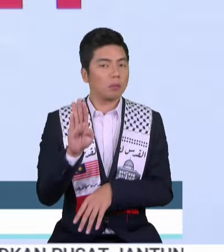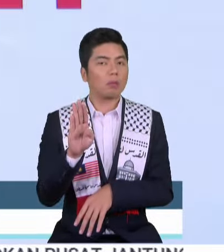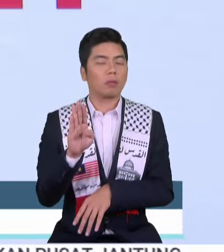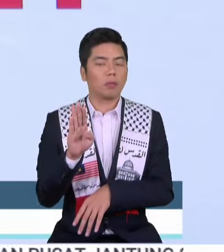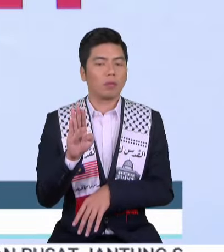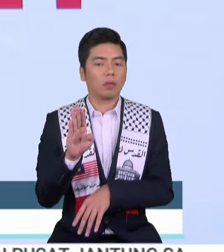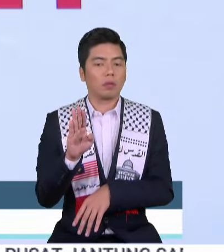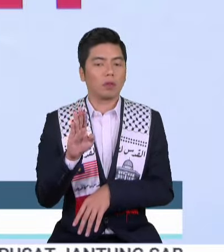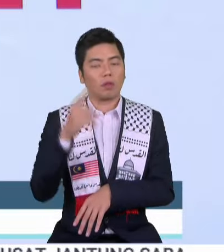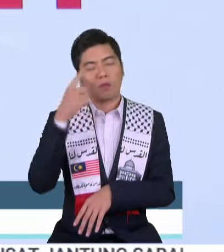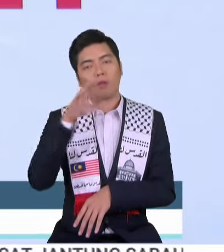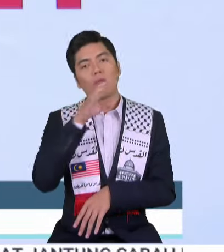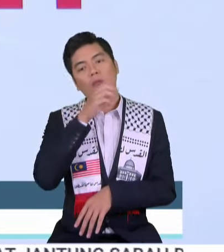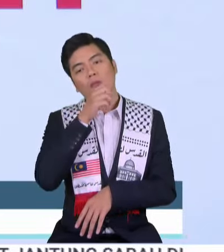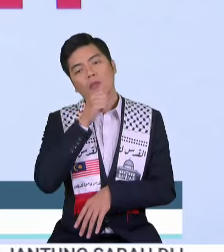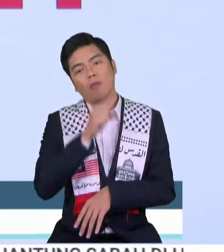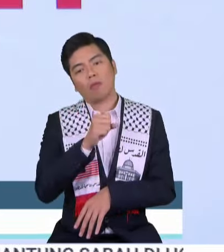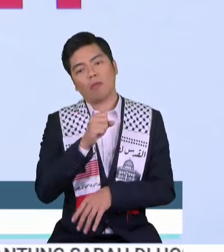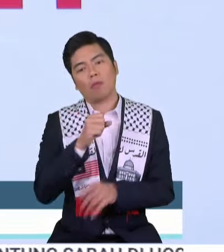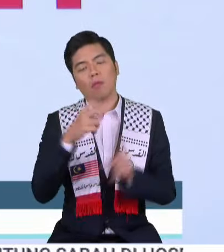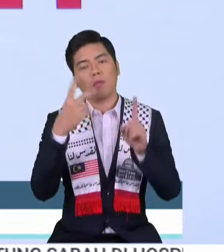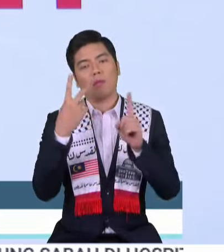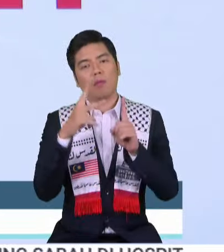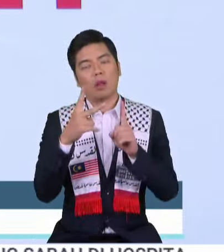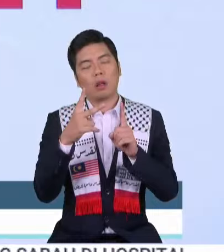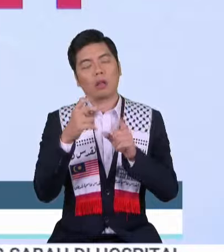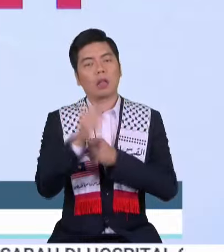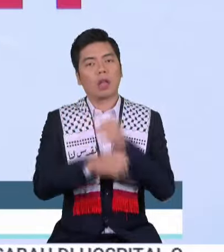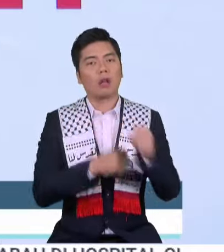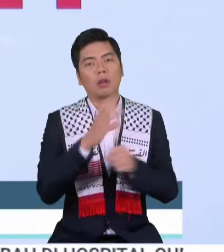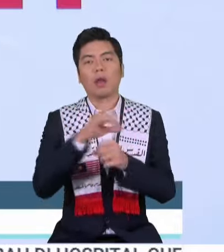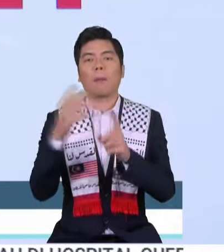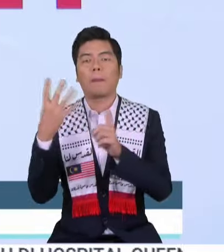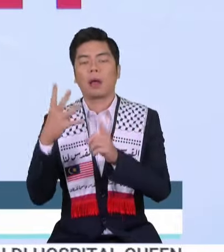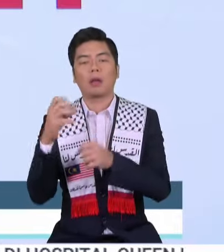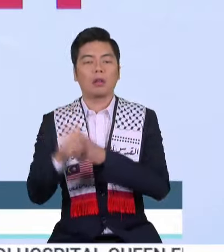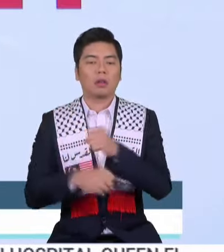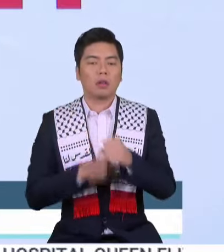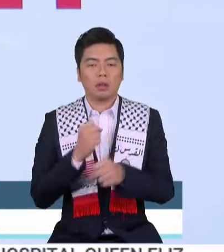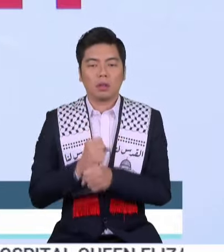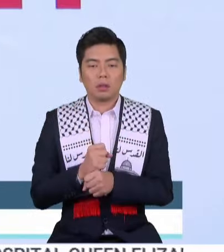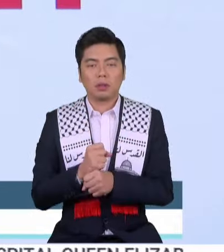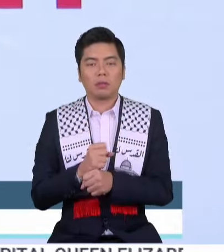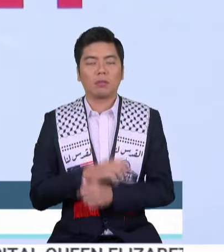League untuk umur bawah 12 tahun dan bawah 14 tahun. So sekarang